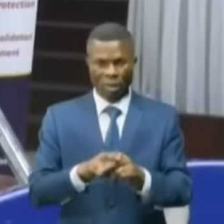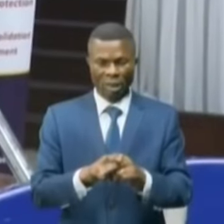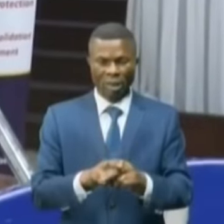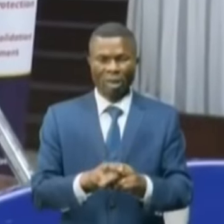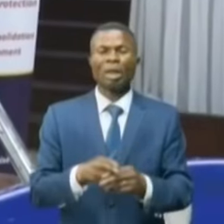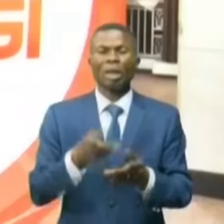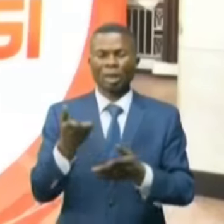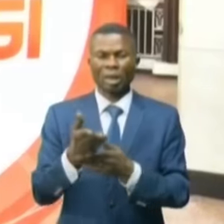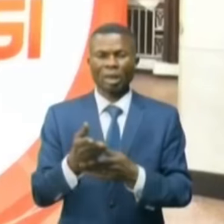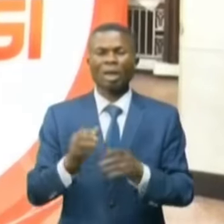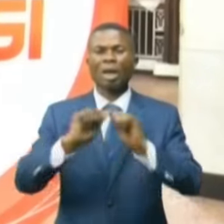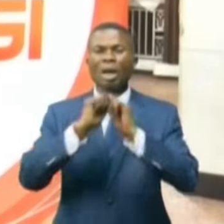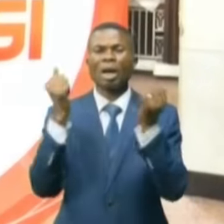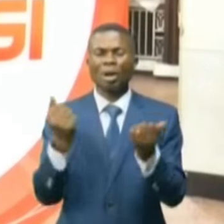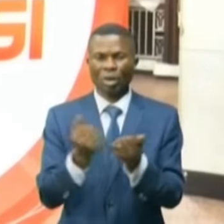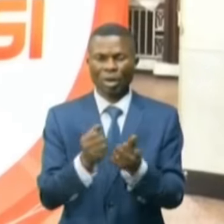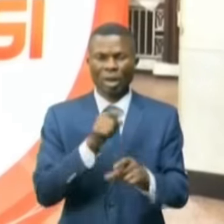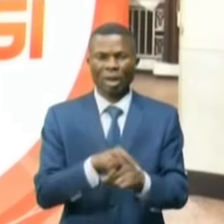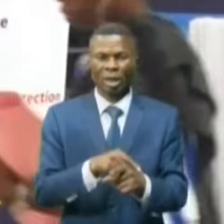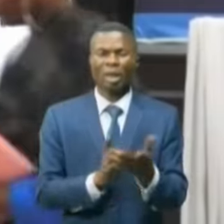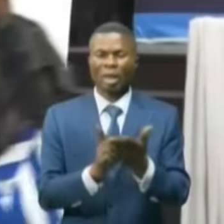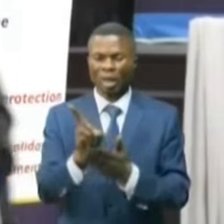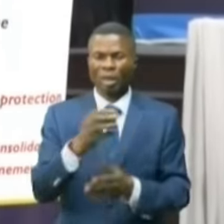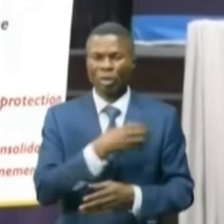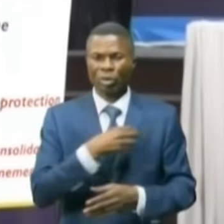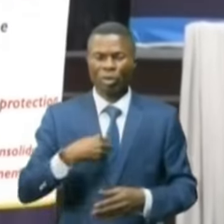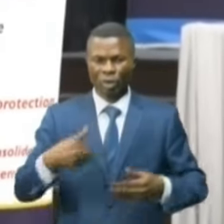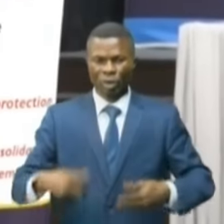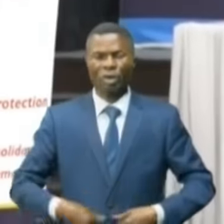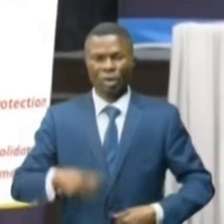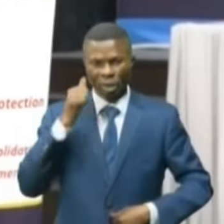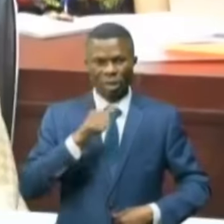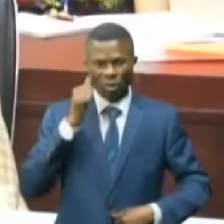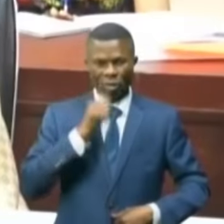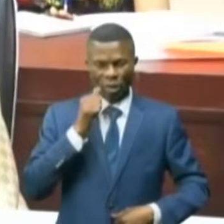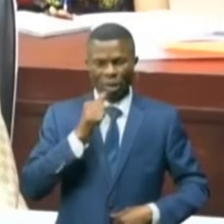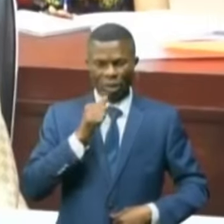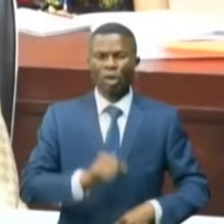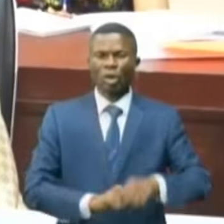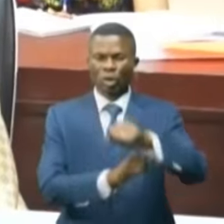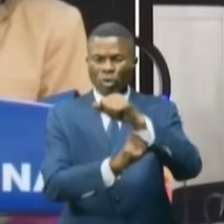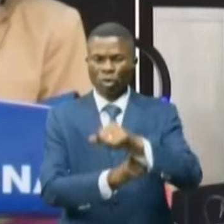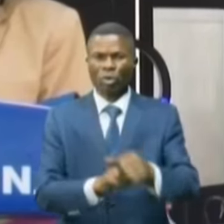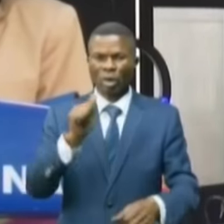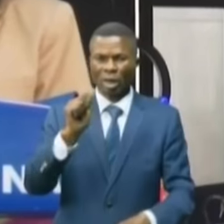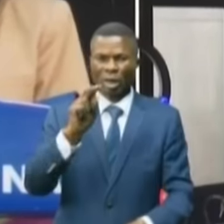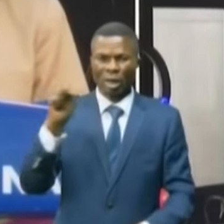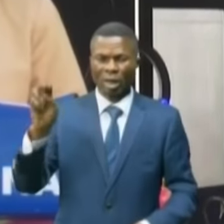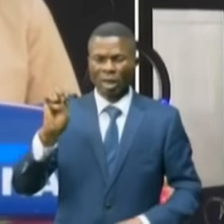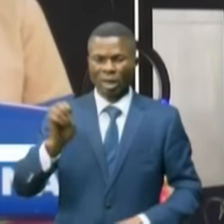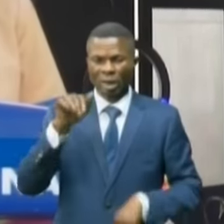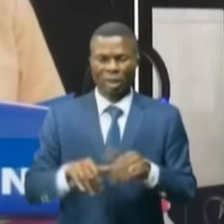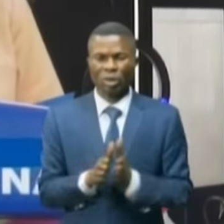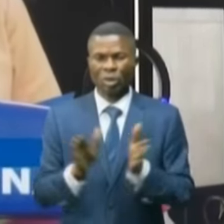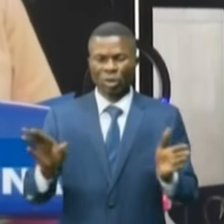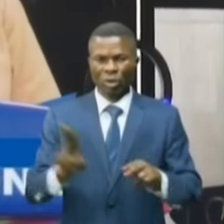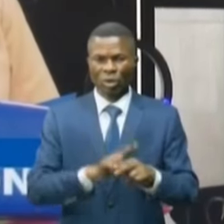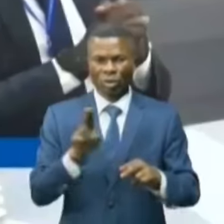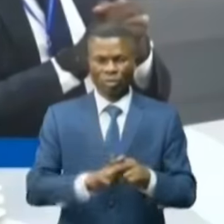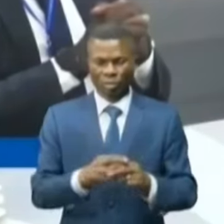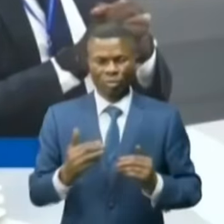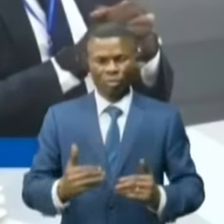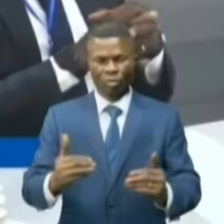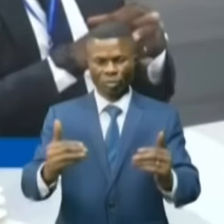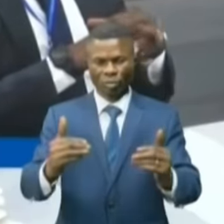Afiamama Unasbel, militant pour les droits des femmes et des jeunes filles, et chapeautée par Annie Maudit, secrétaire exécutive, et